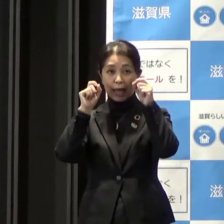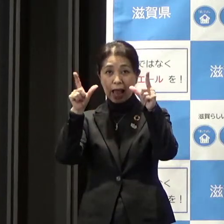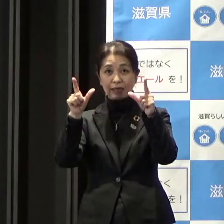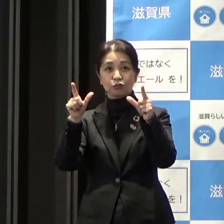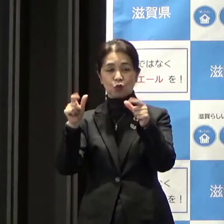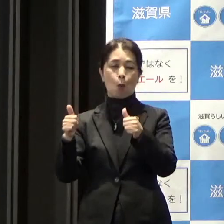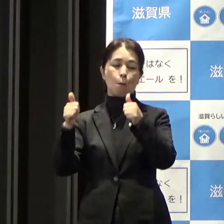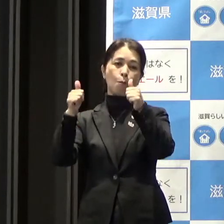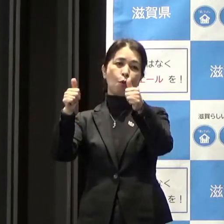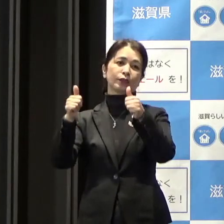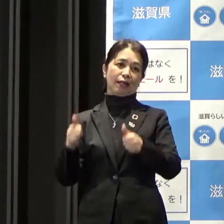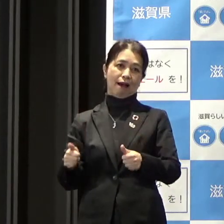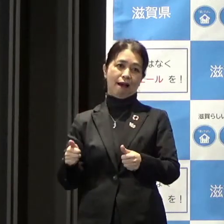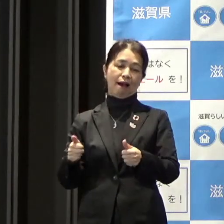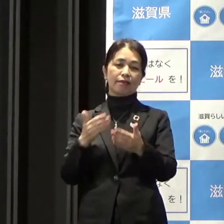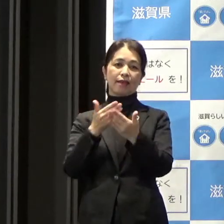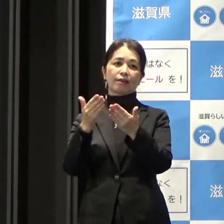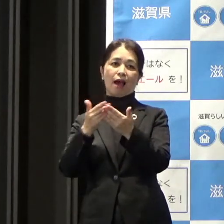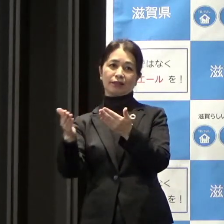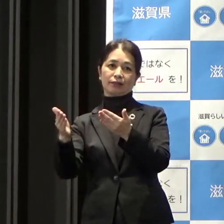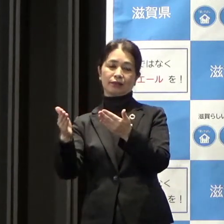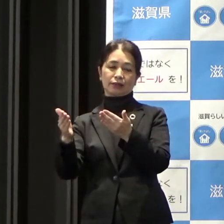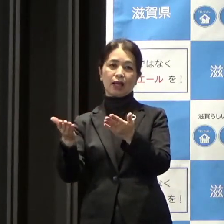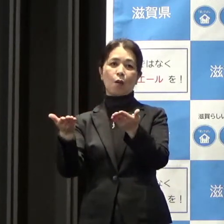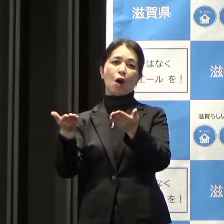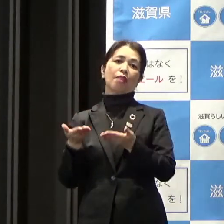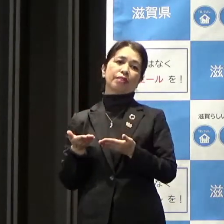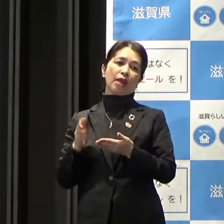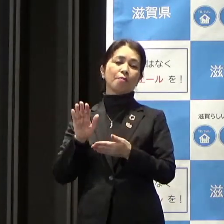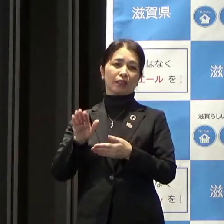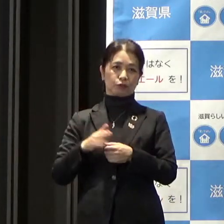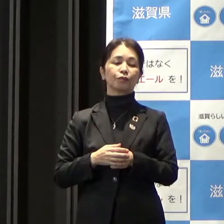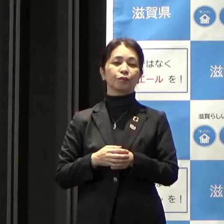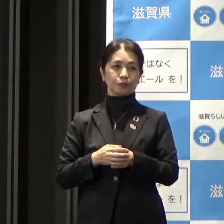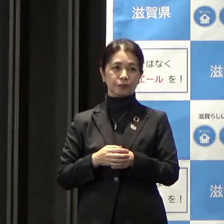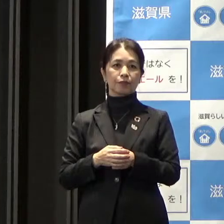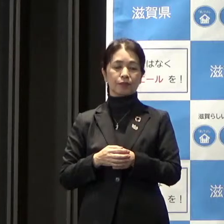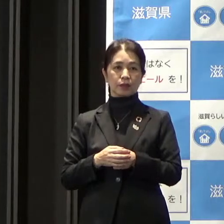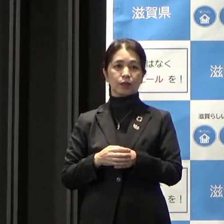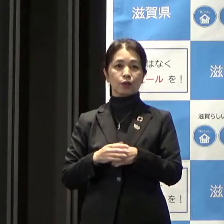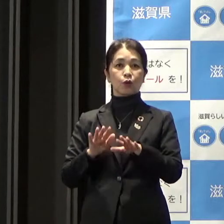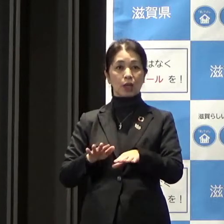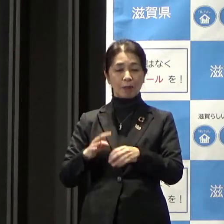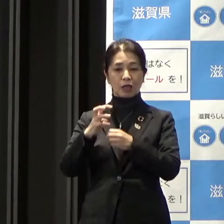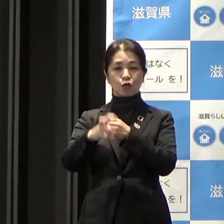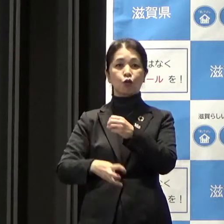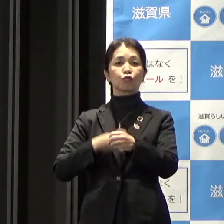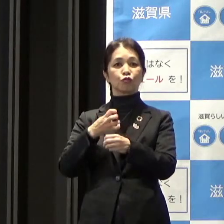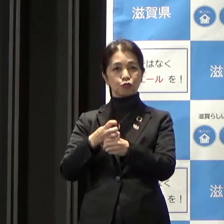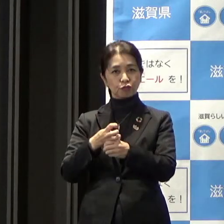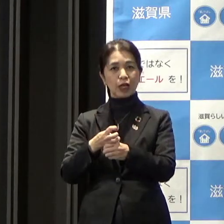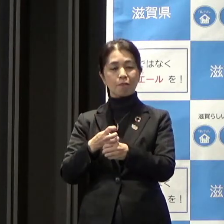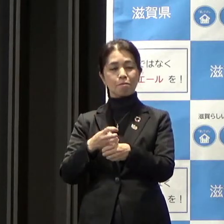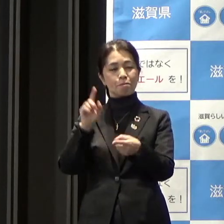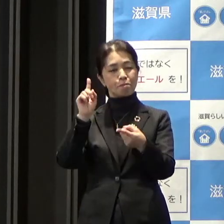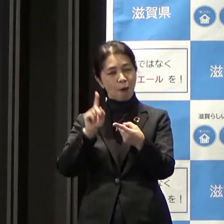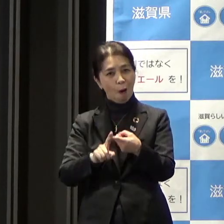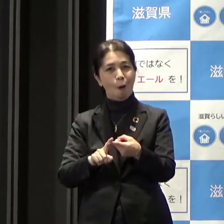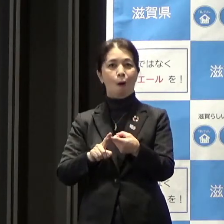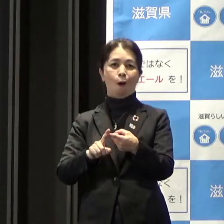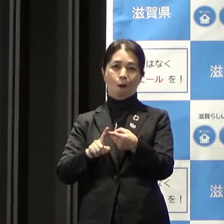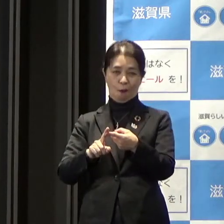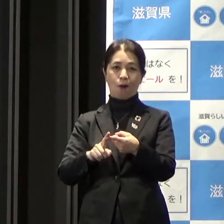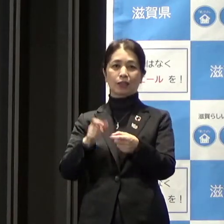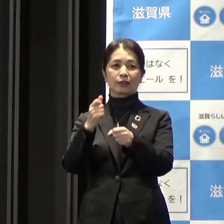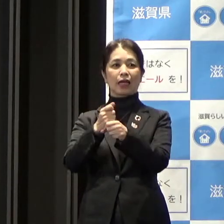ターをデザインして作っていただいている。この度琵琶湖の日40周年を飾るにふさわしい作品を決